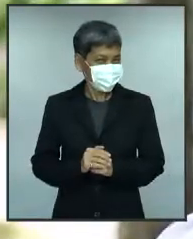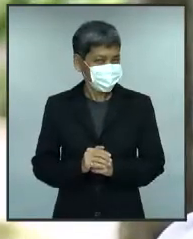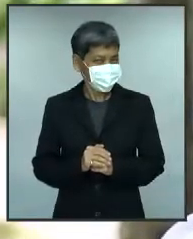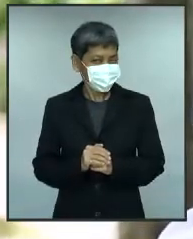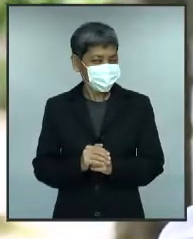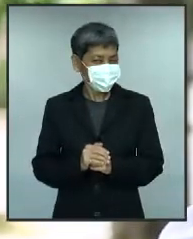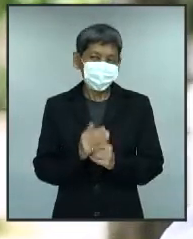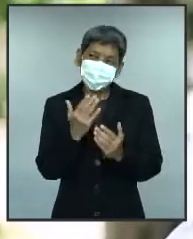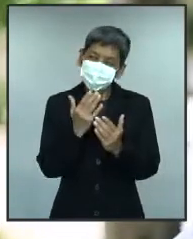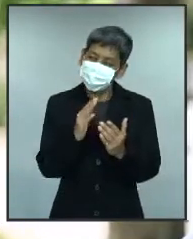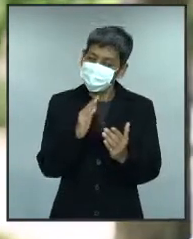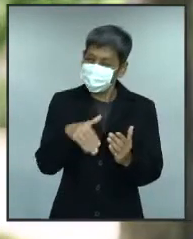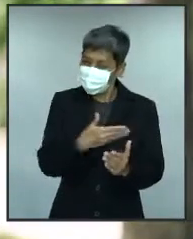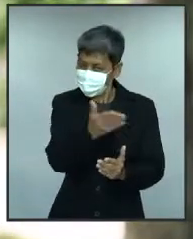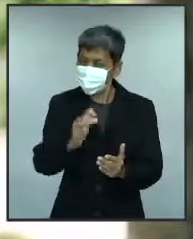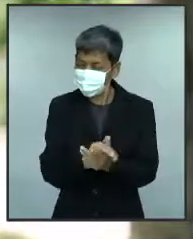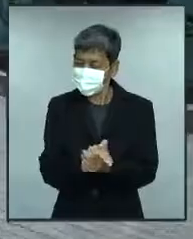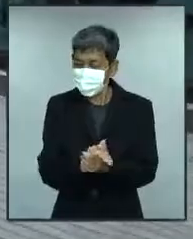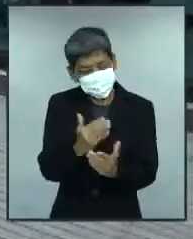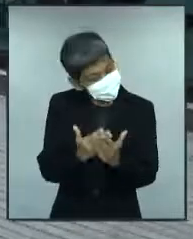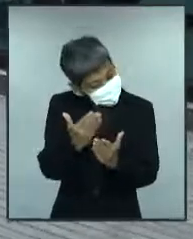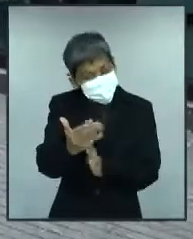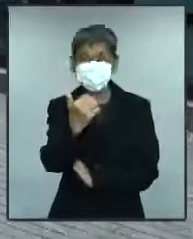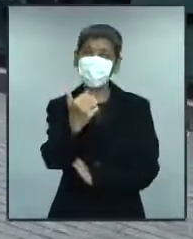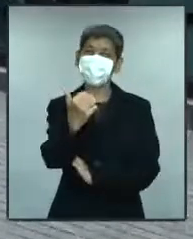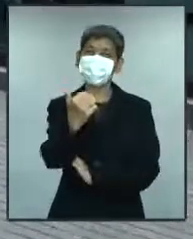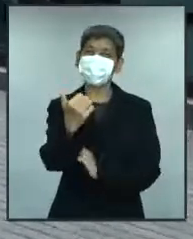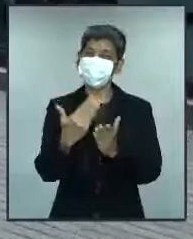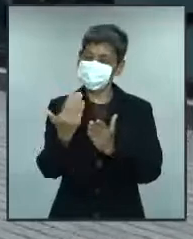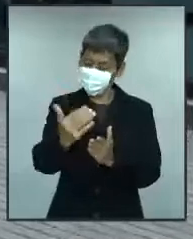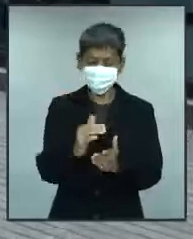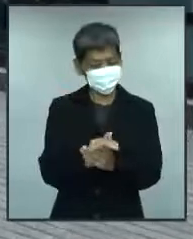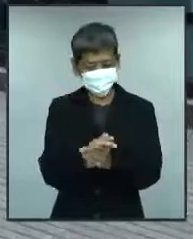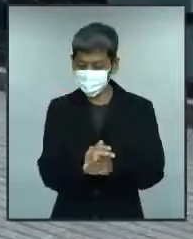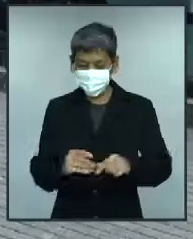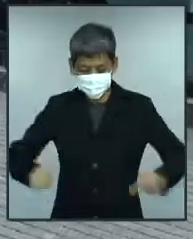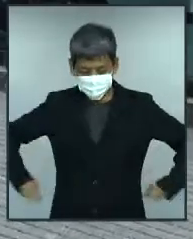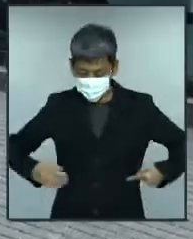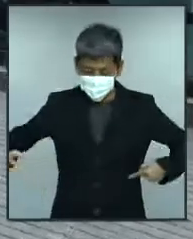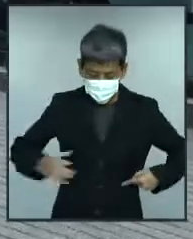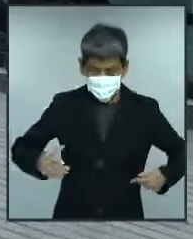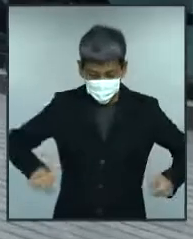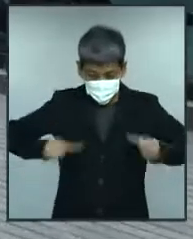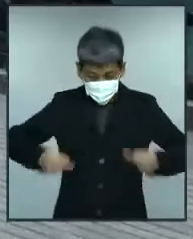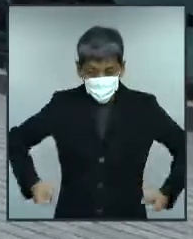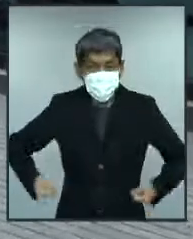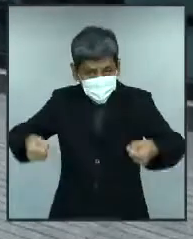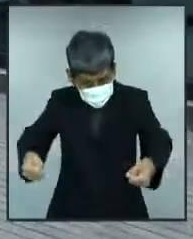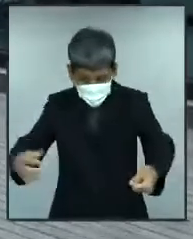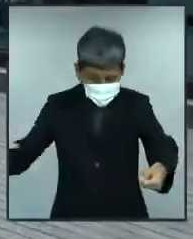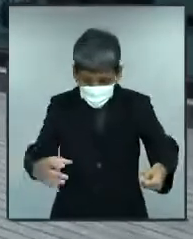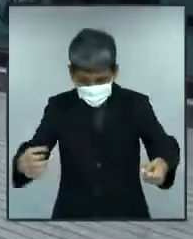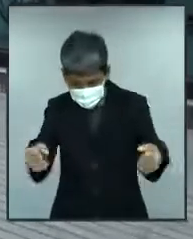ครับไม่ถึงคร ับ ก็คือสามารถทุกคนแหละเข้าถึงเพื่อนำไปติดตั้งกับรถเข็นเองได้หรือว่าเอารถเข็นมาให้อาจารย์